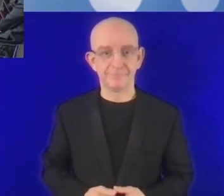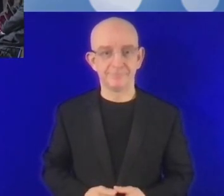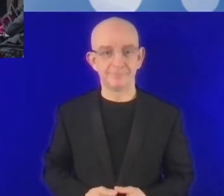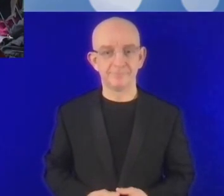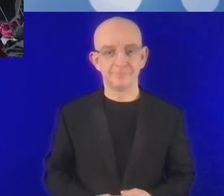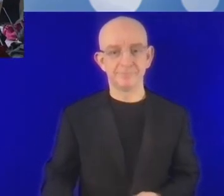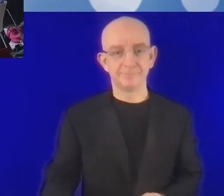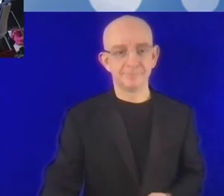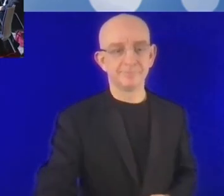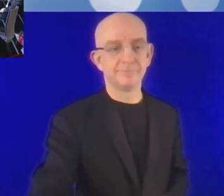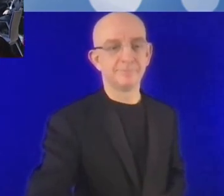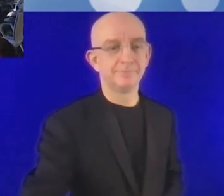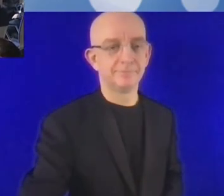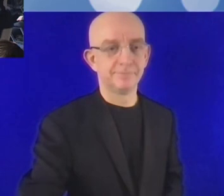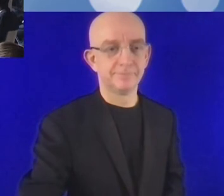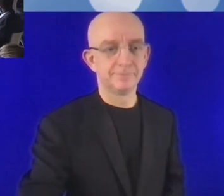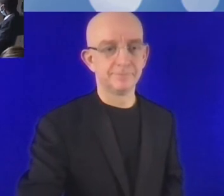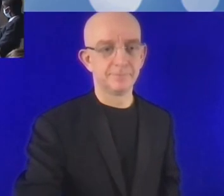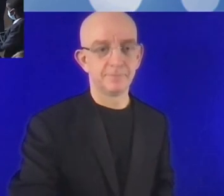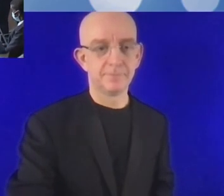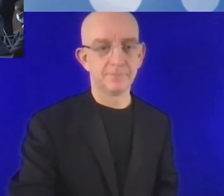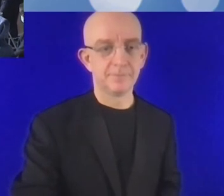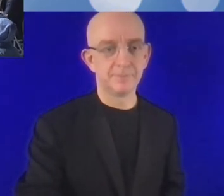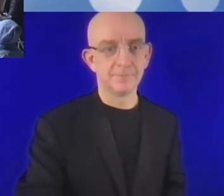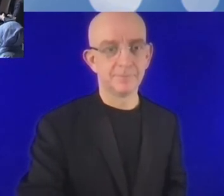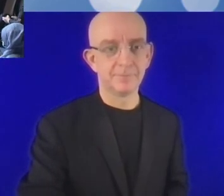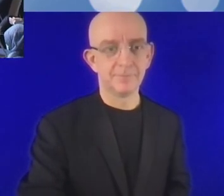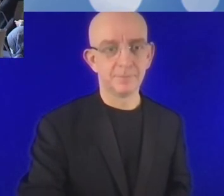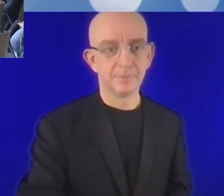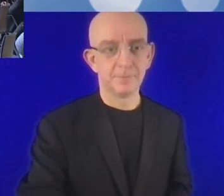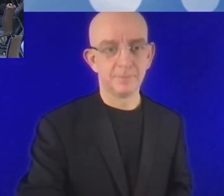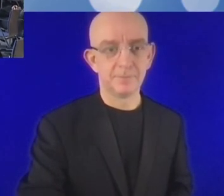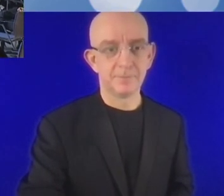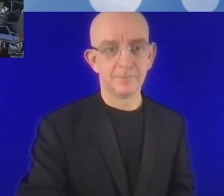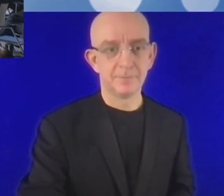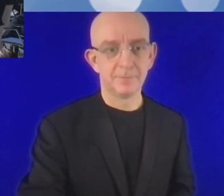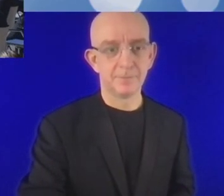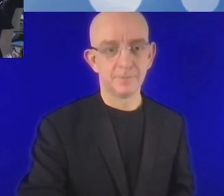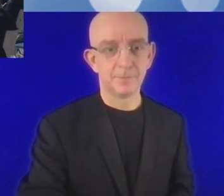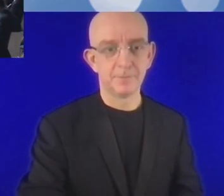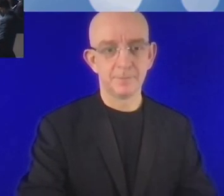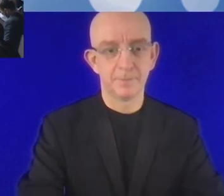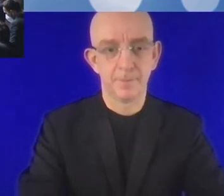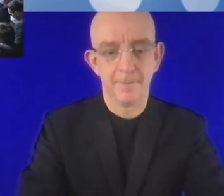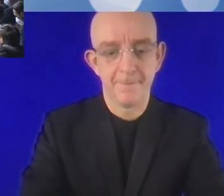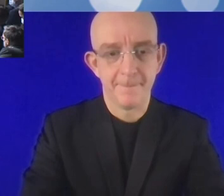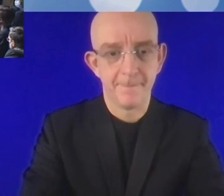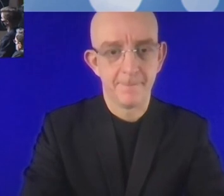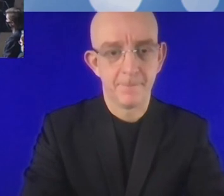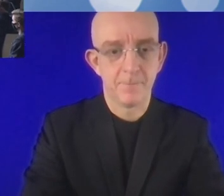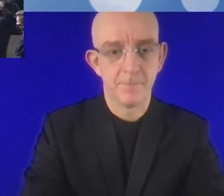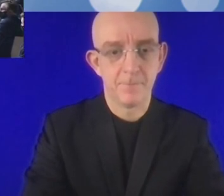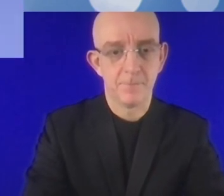Thank you very much. What a performance and what a speech. 非常感谢，非常感谢这次的表演和这个发言，非常